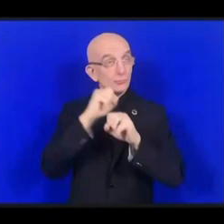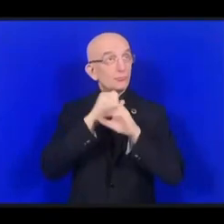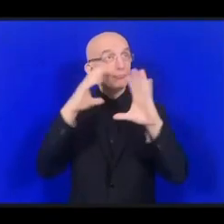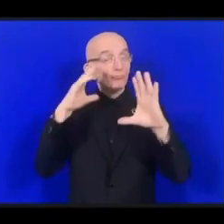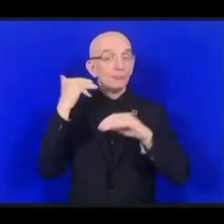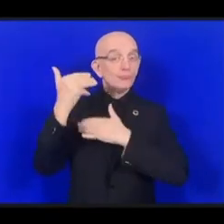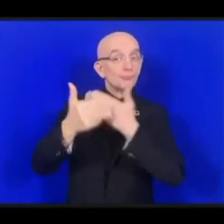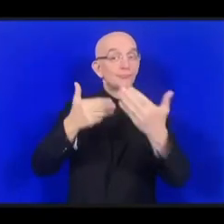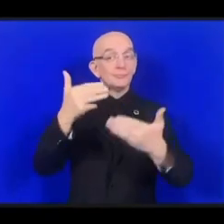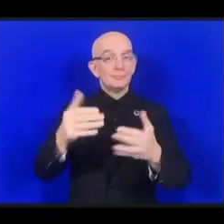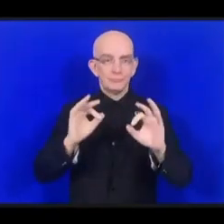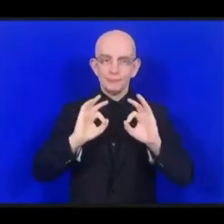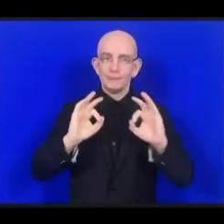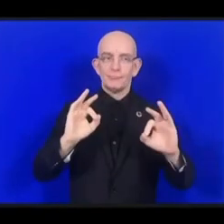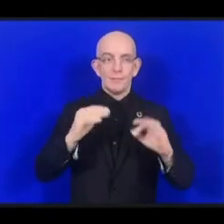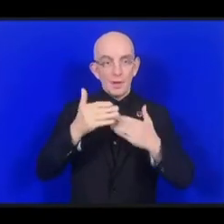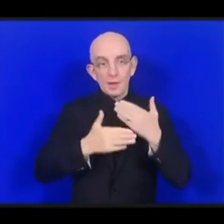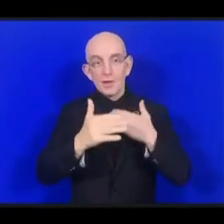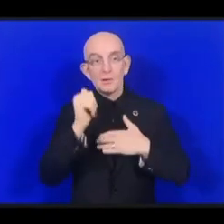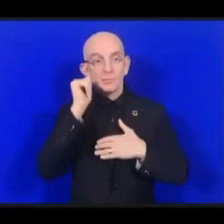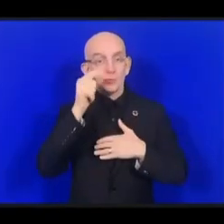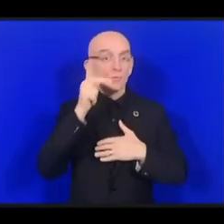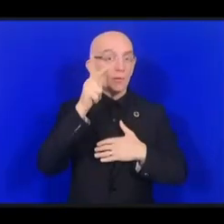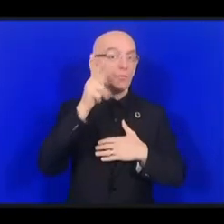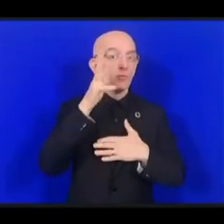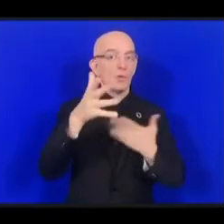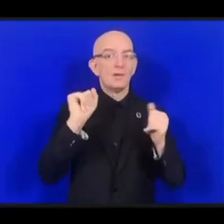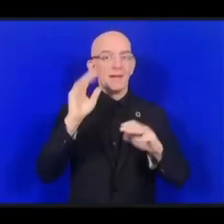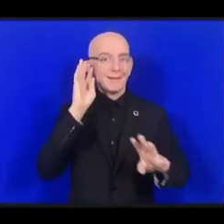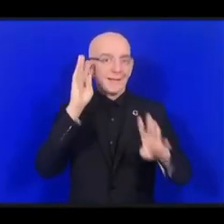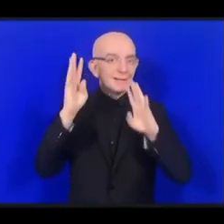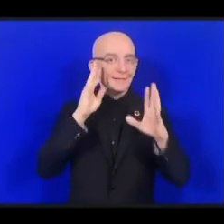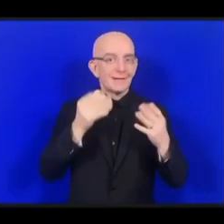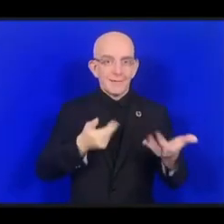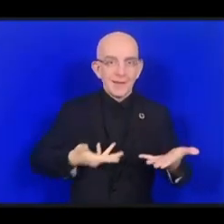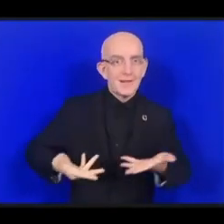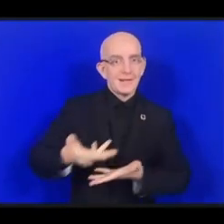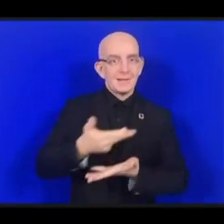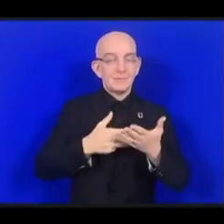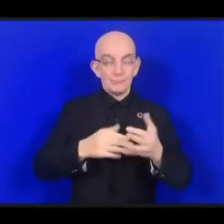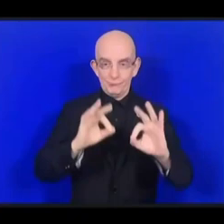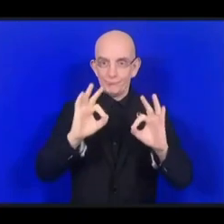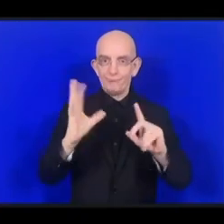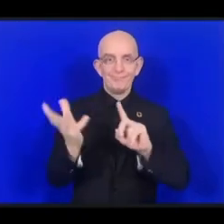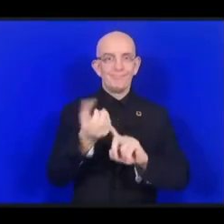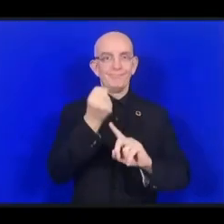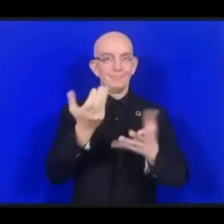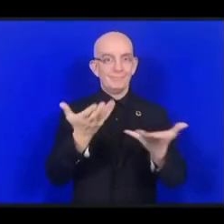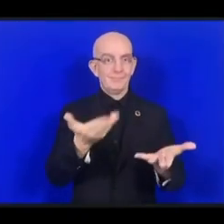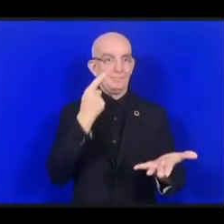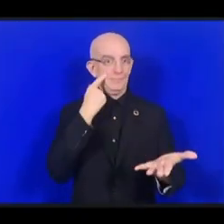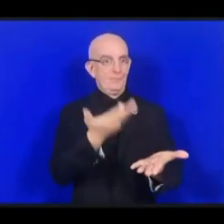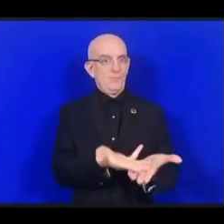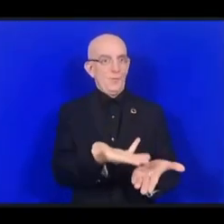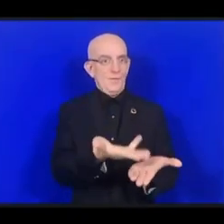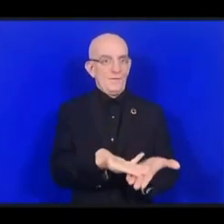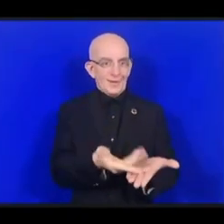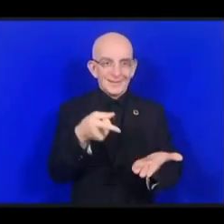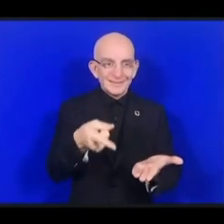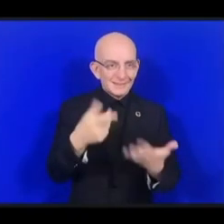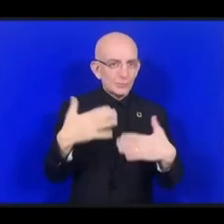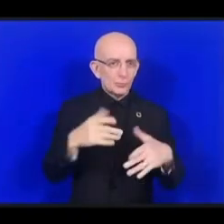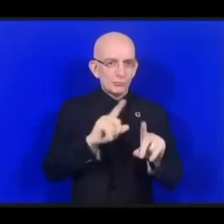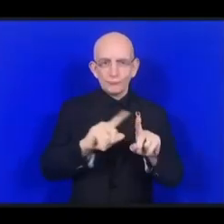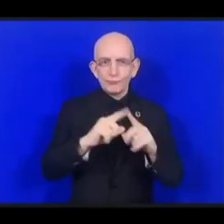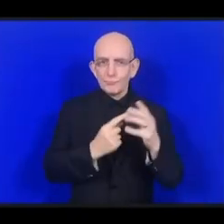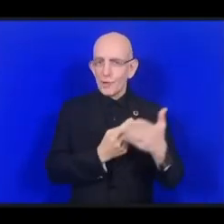明日への夢を抱かせることができますインターネットの様々な可能性は私たちの手の届くところにありますこれは未来の世代の